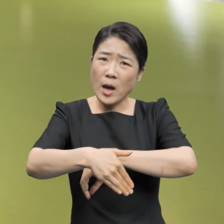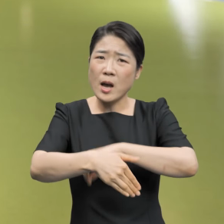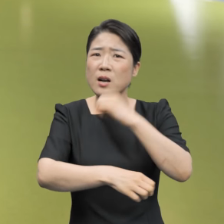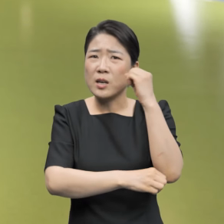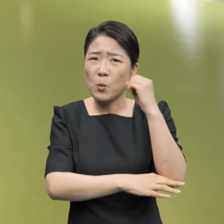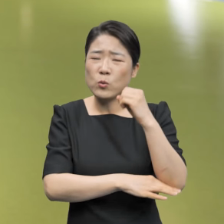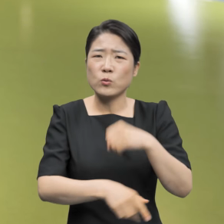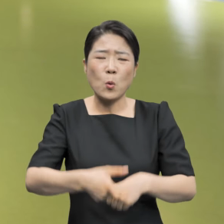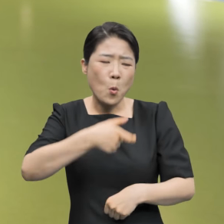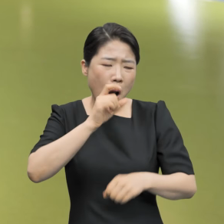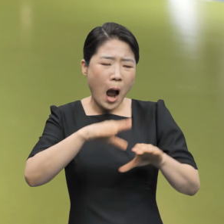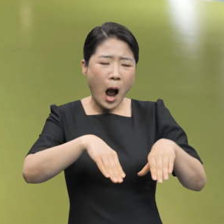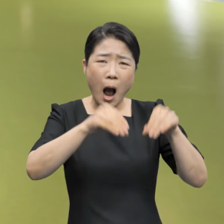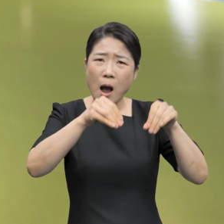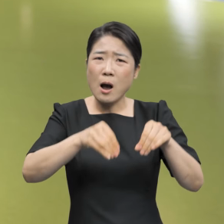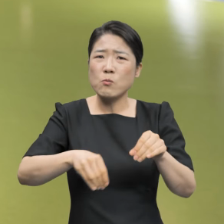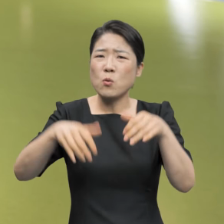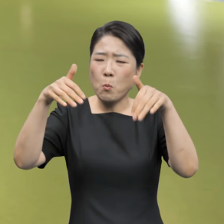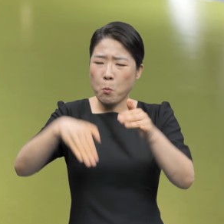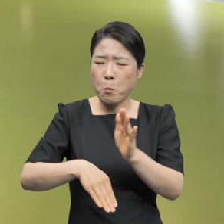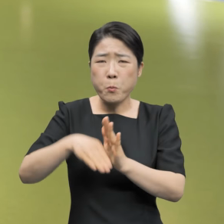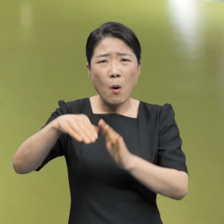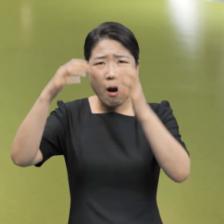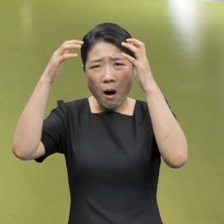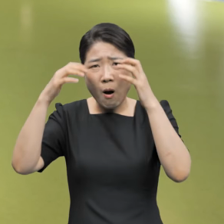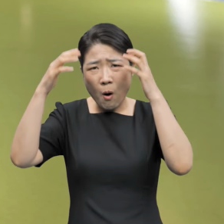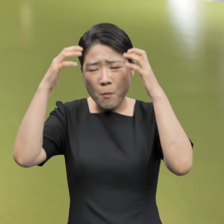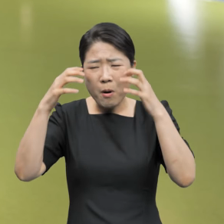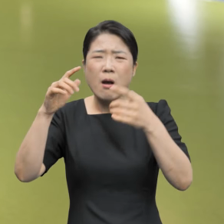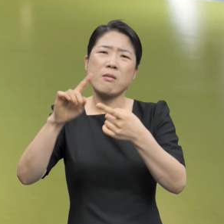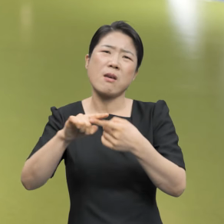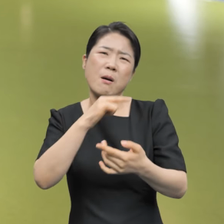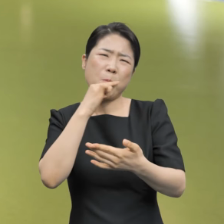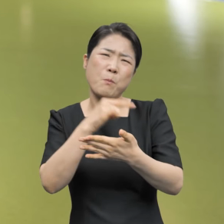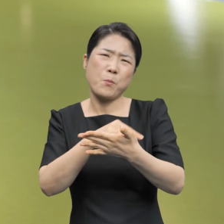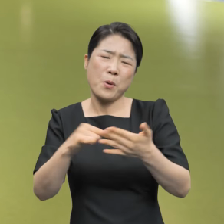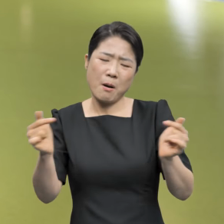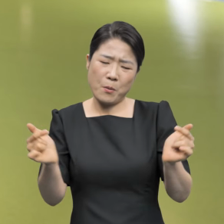바탕으로 3대 기후재난인 가뭄, 홍수, 폭염에 대한 피해가